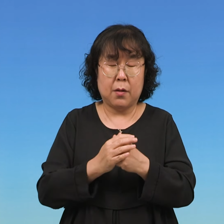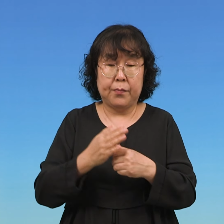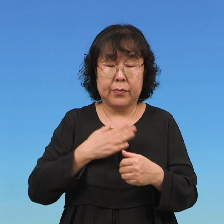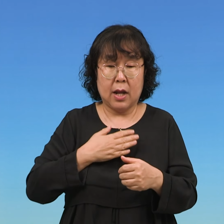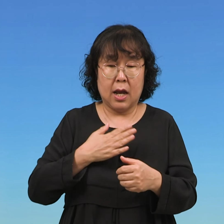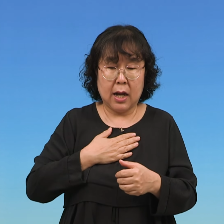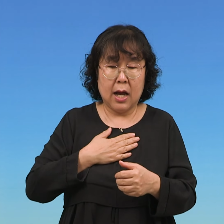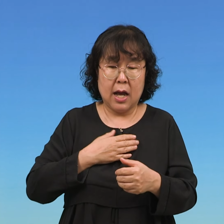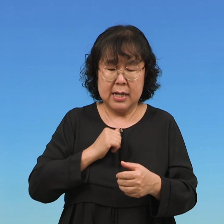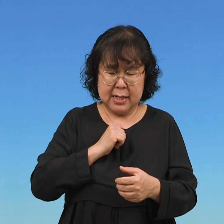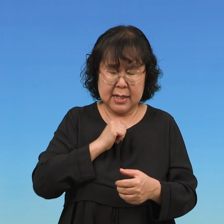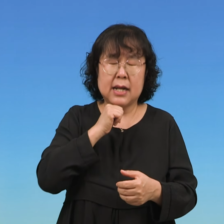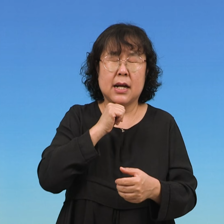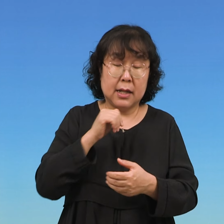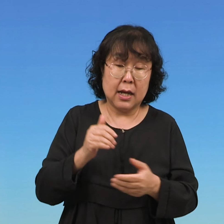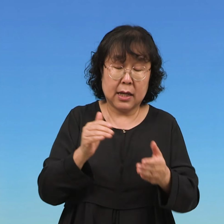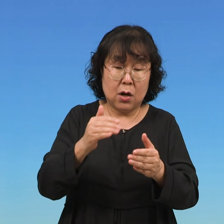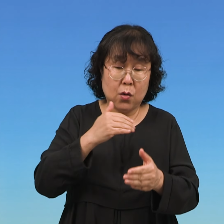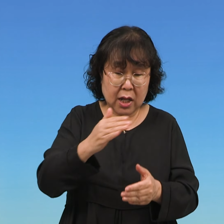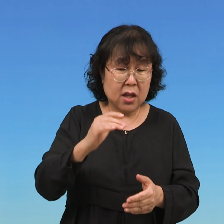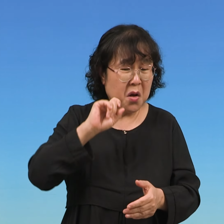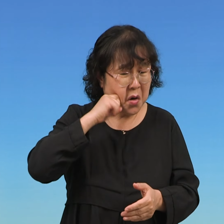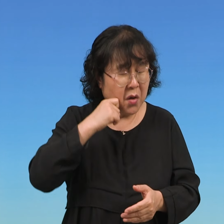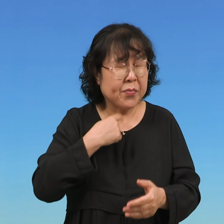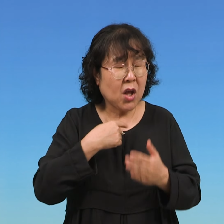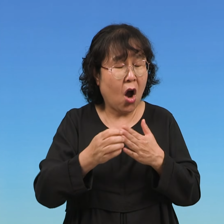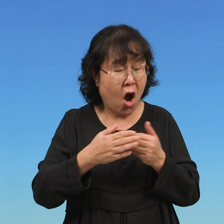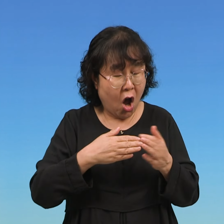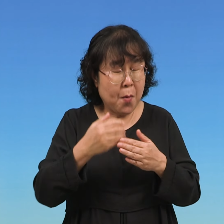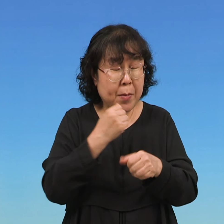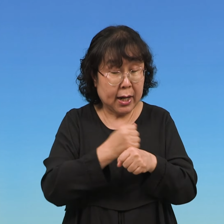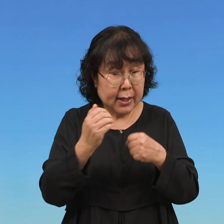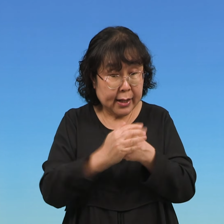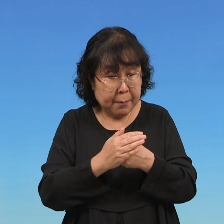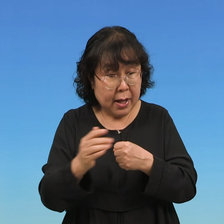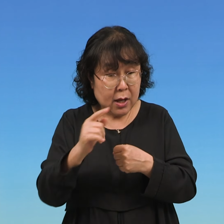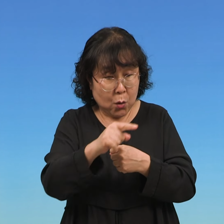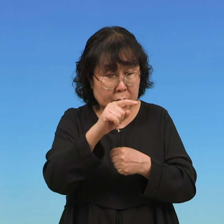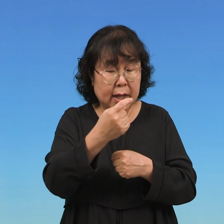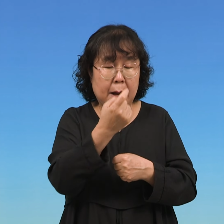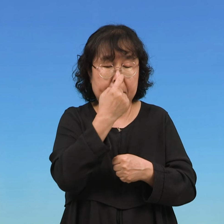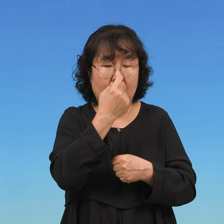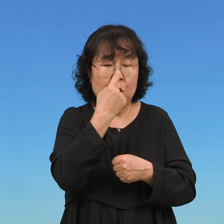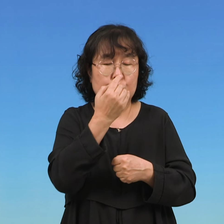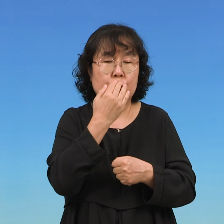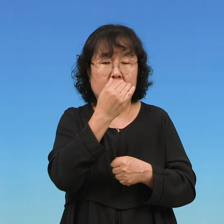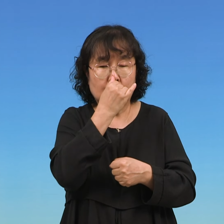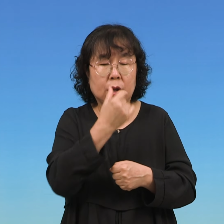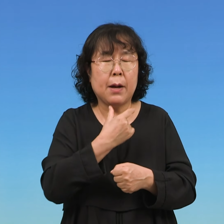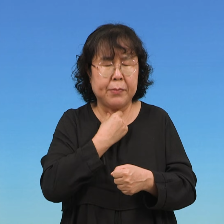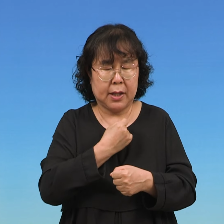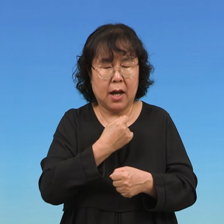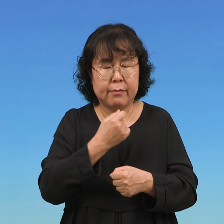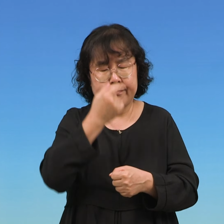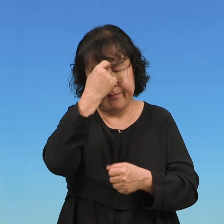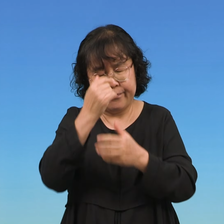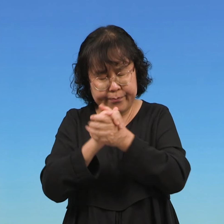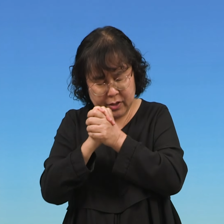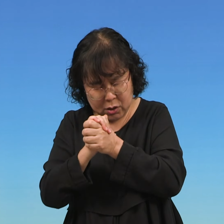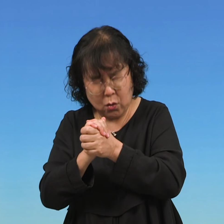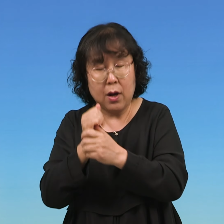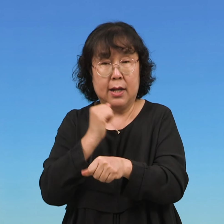가난의 길로 가버렸네요 기왕이 어려운 길로 갔는데 하나님이 과정에서 내가 교훈을 기원합니다